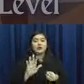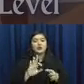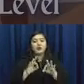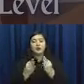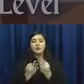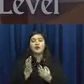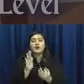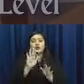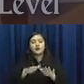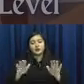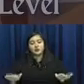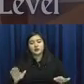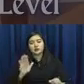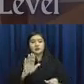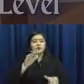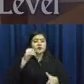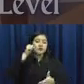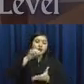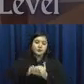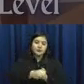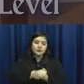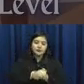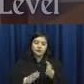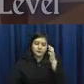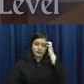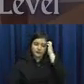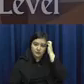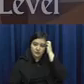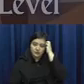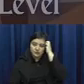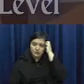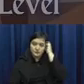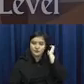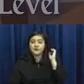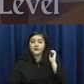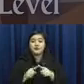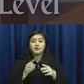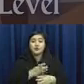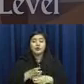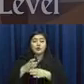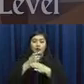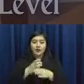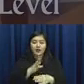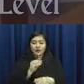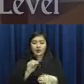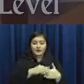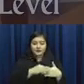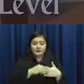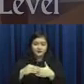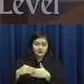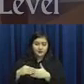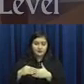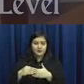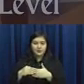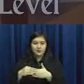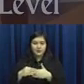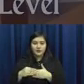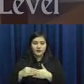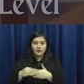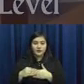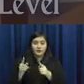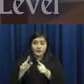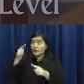anak, ang asawa natin, ang ating mga anak. Yan ay upang pangalagaan natin, pangunahan natin, i-lead natin para sa